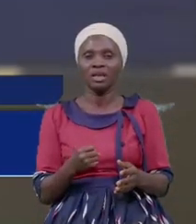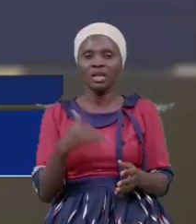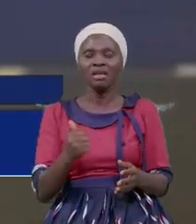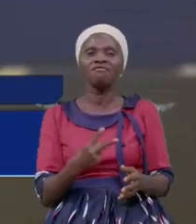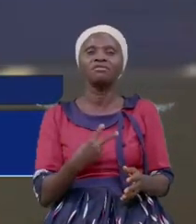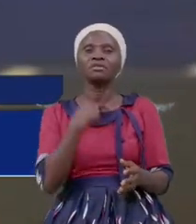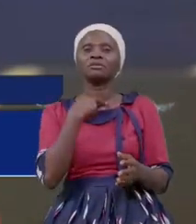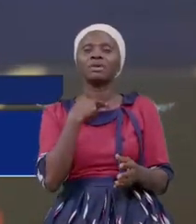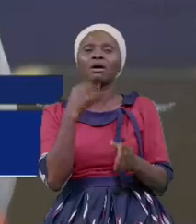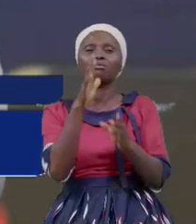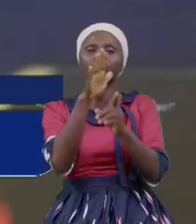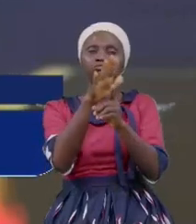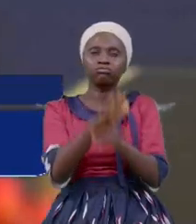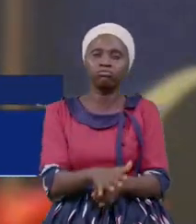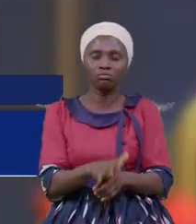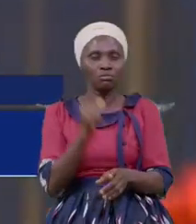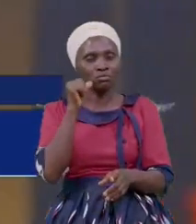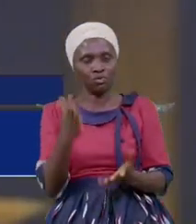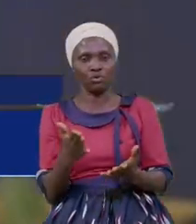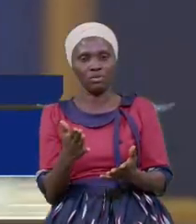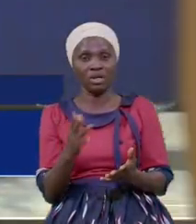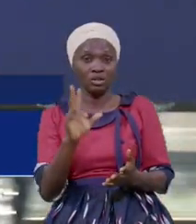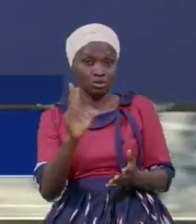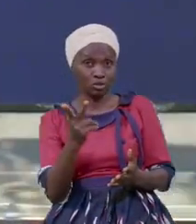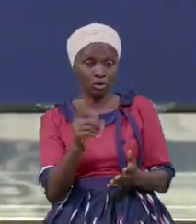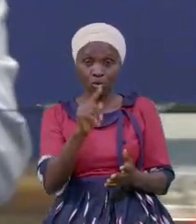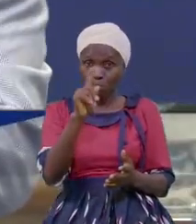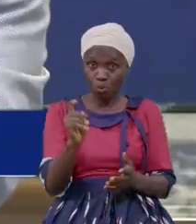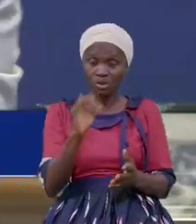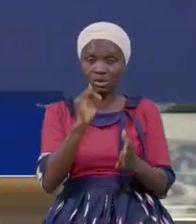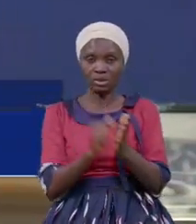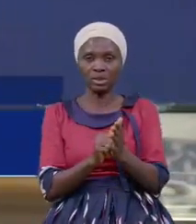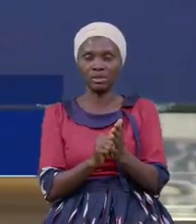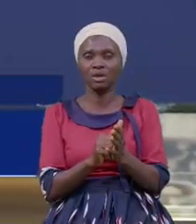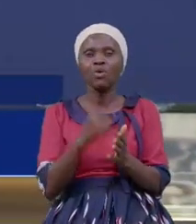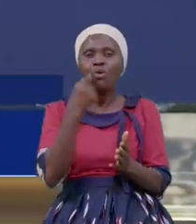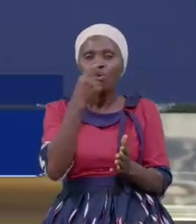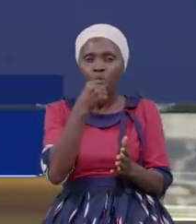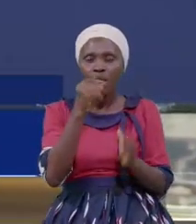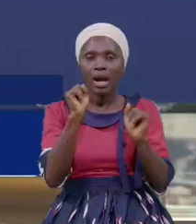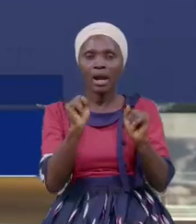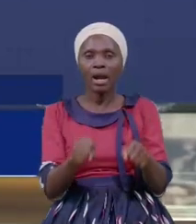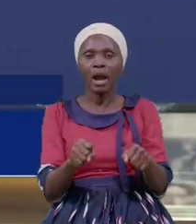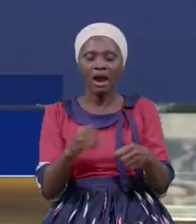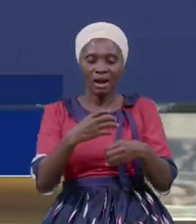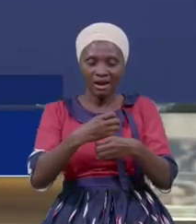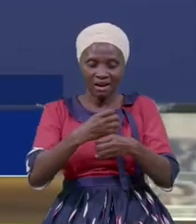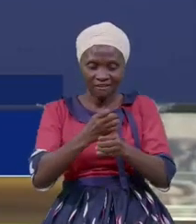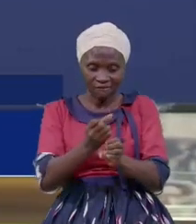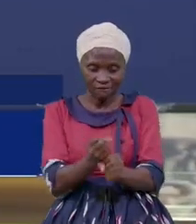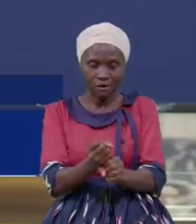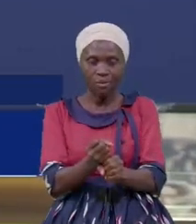victimisée ça c'est la et la troe question est qui peut former une